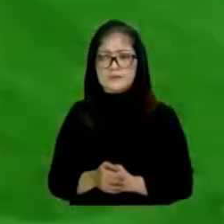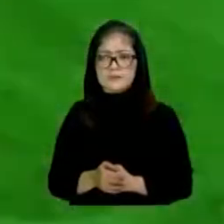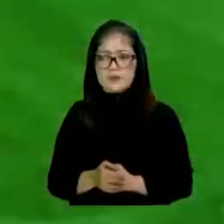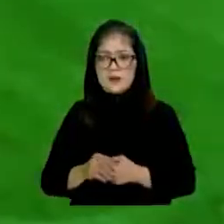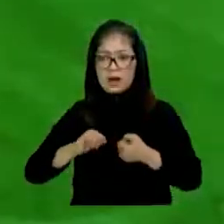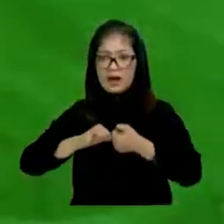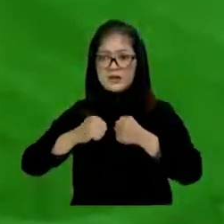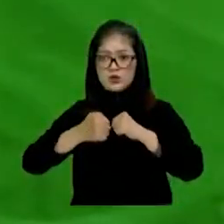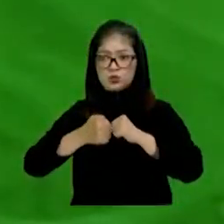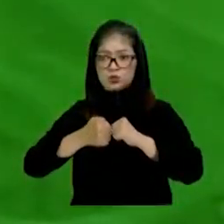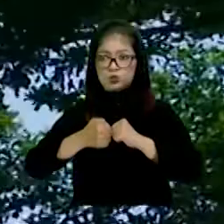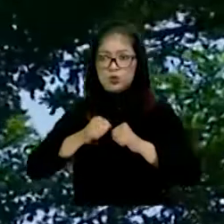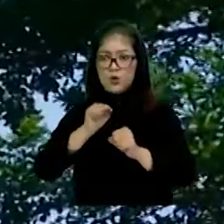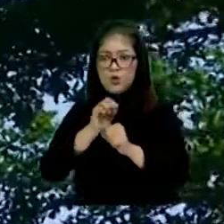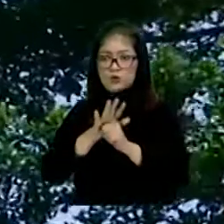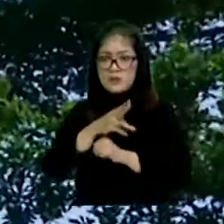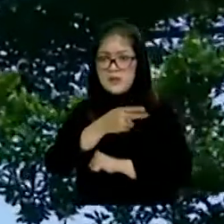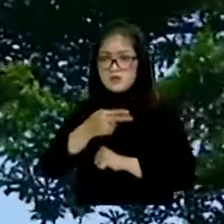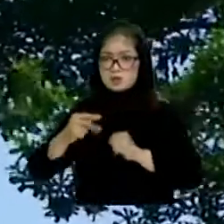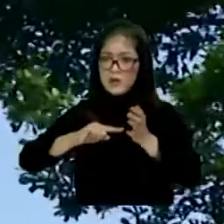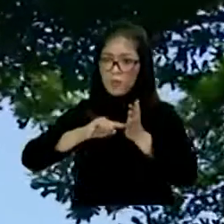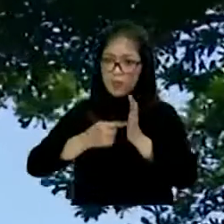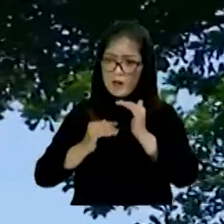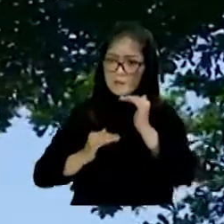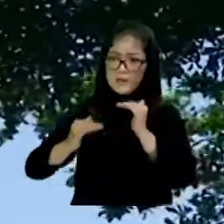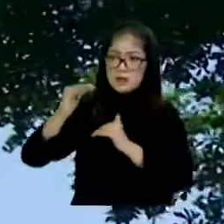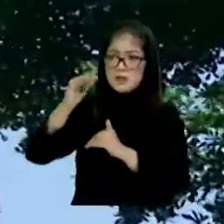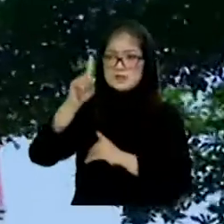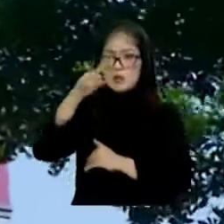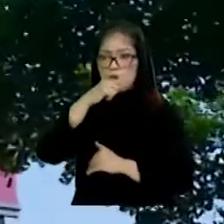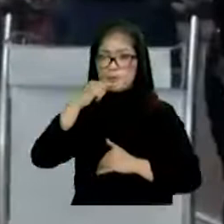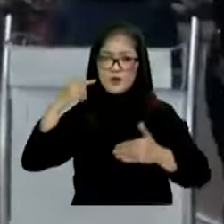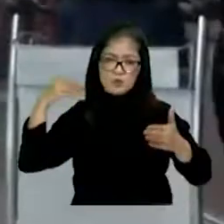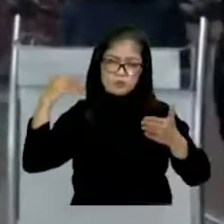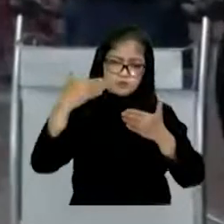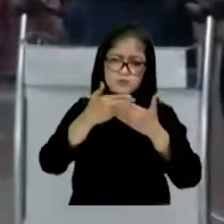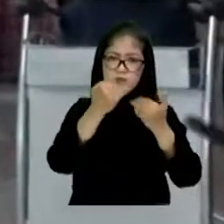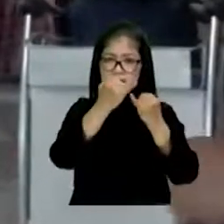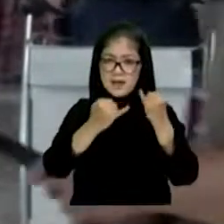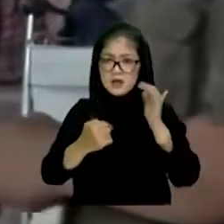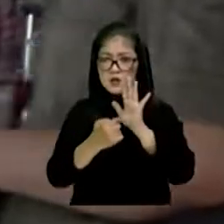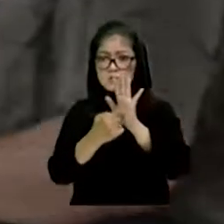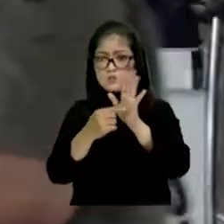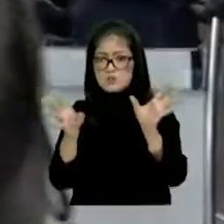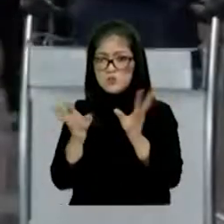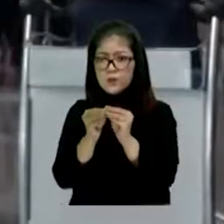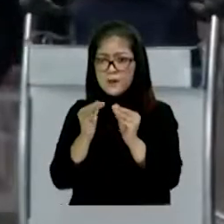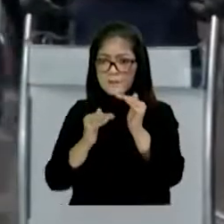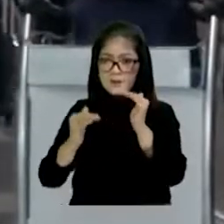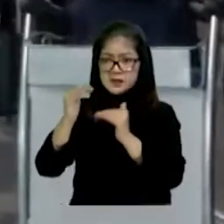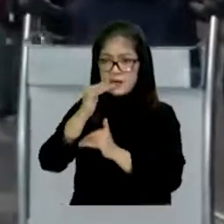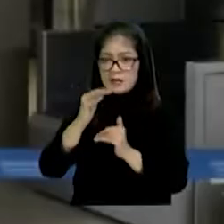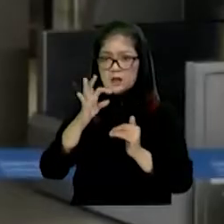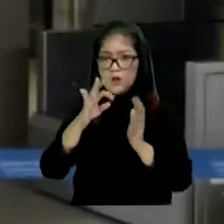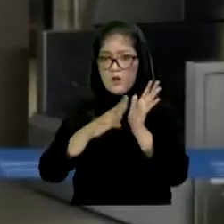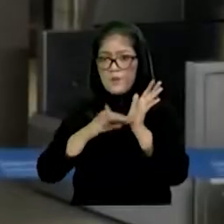Kasus COVID-19 di Indonesia kian mengganas. Dalam sepekan terakhir, bahkan kasus COVID-19 menunjukkan lonjakan akibat varian Omikron yang memiliki